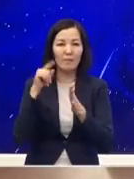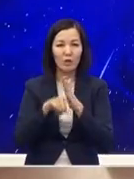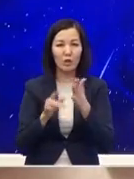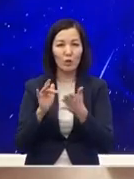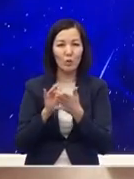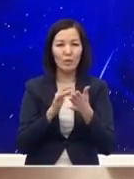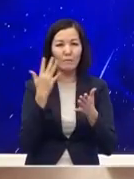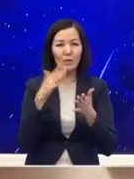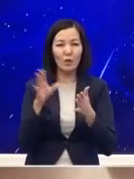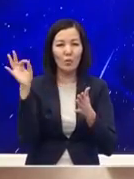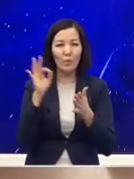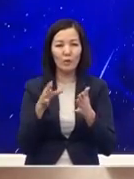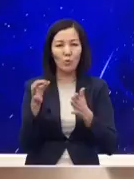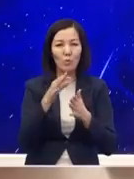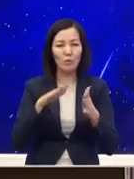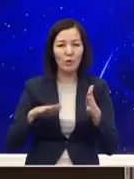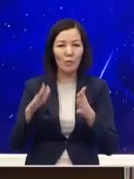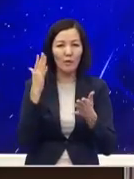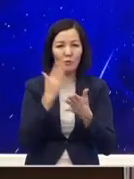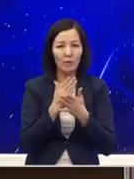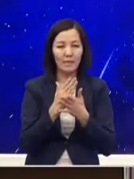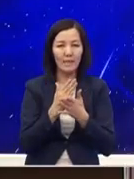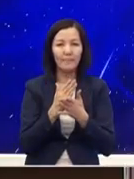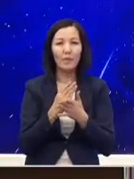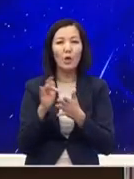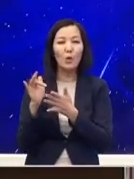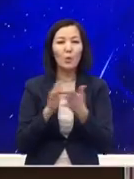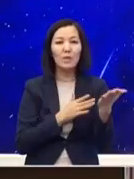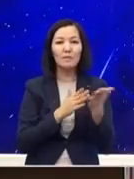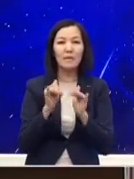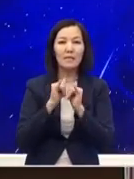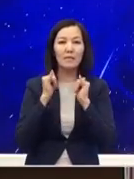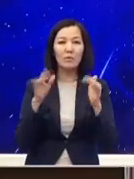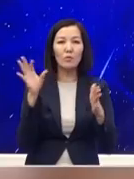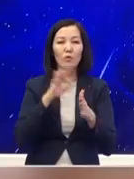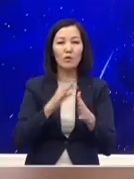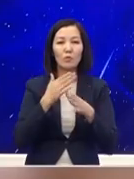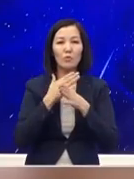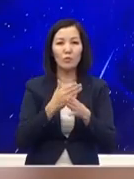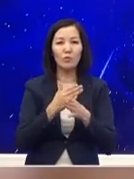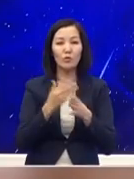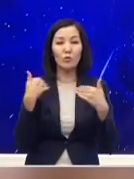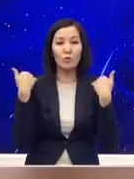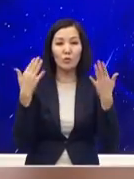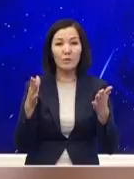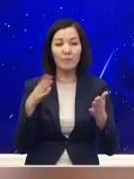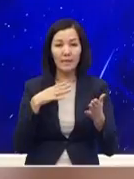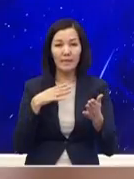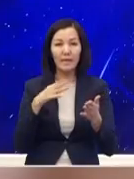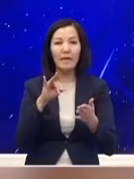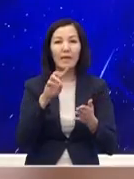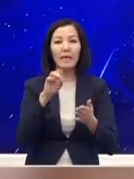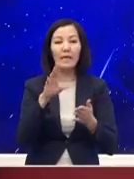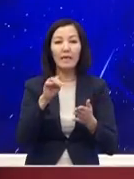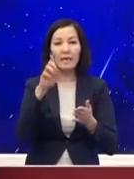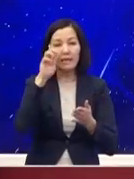ішкі туризмнің 50% облыс аумағында орналасқанын айтты. Сәйкесінше туризм саласын дамытуға үлес қосу жөнінде